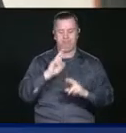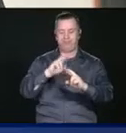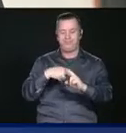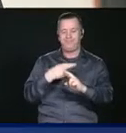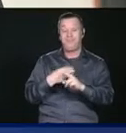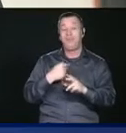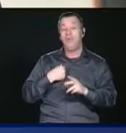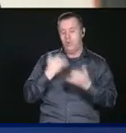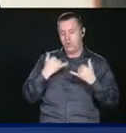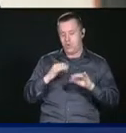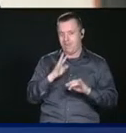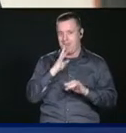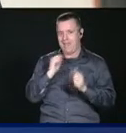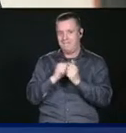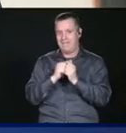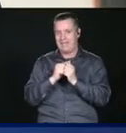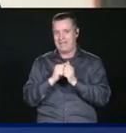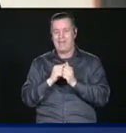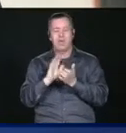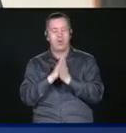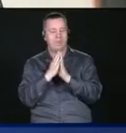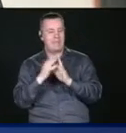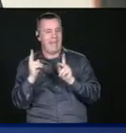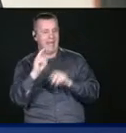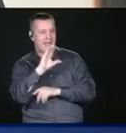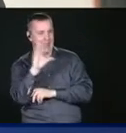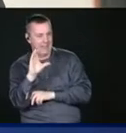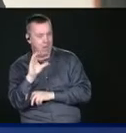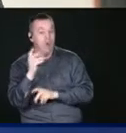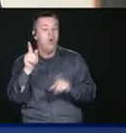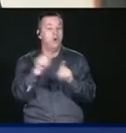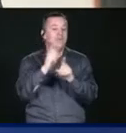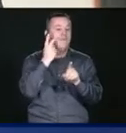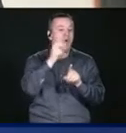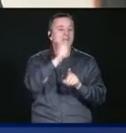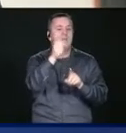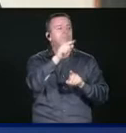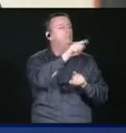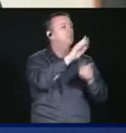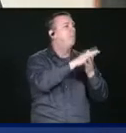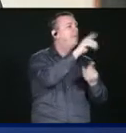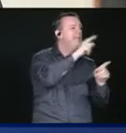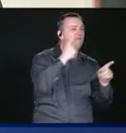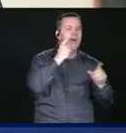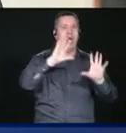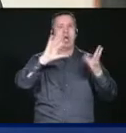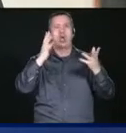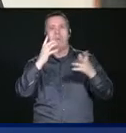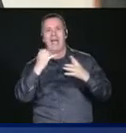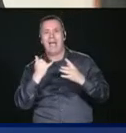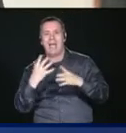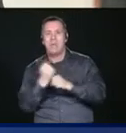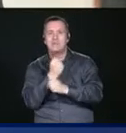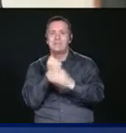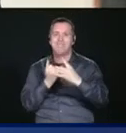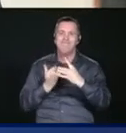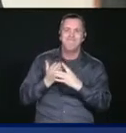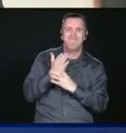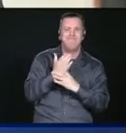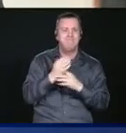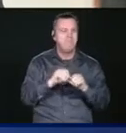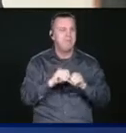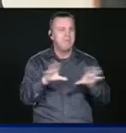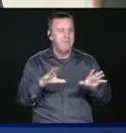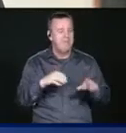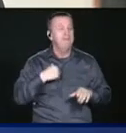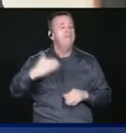entreprises aériennes pour voir quelle est la meilleure façon de passer à travers cette pandémie. Nous savons que les compagnies aériennes sont très durement